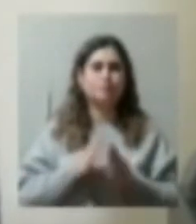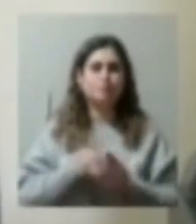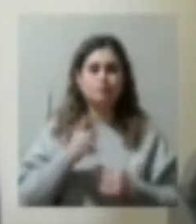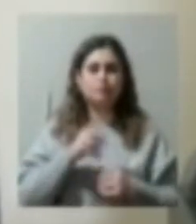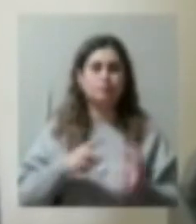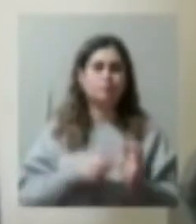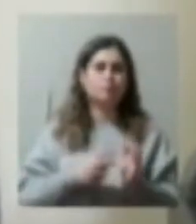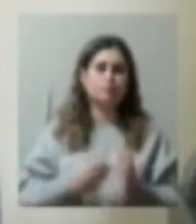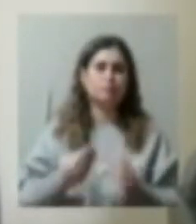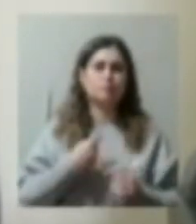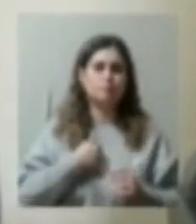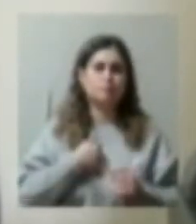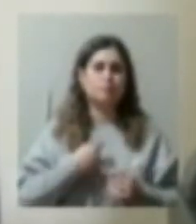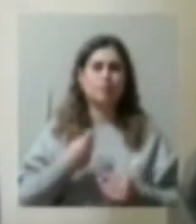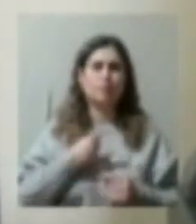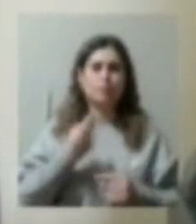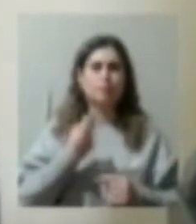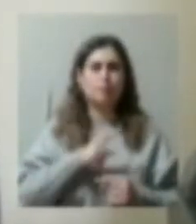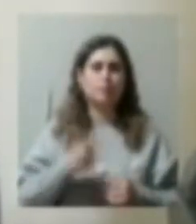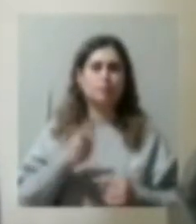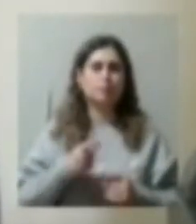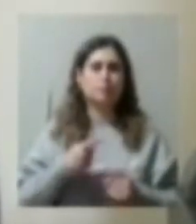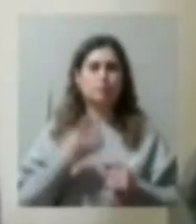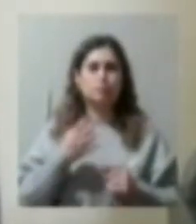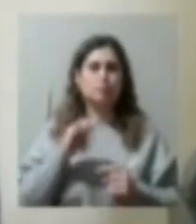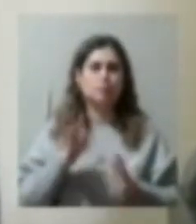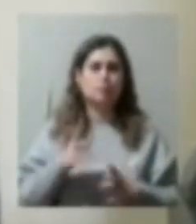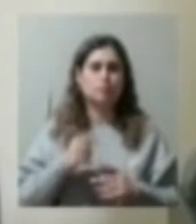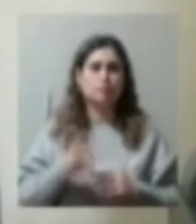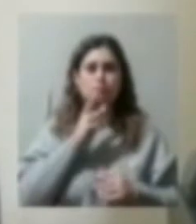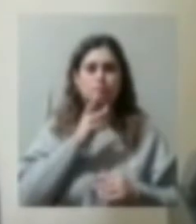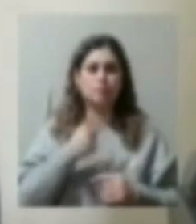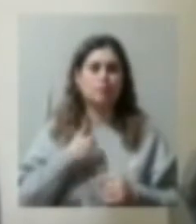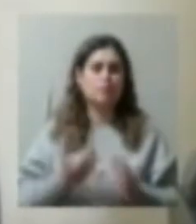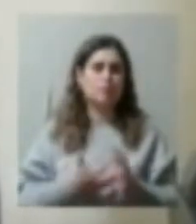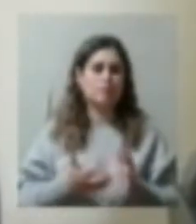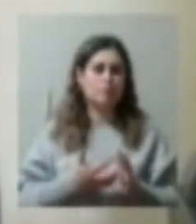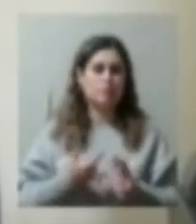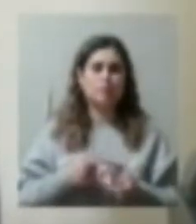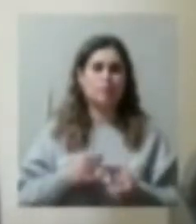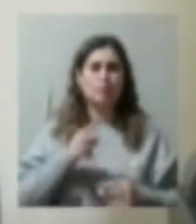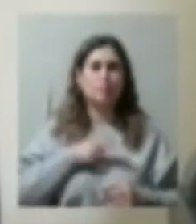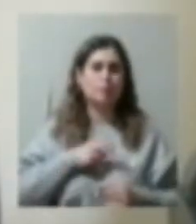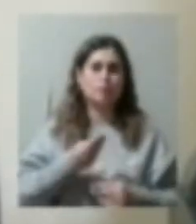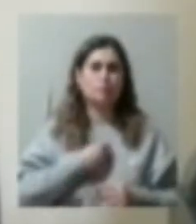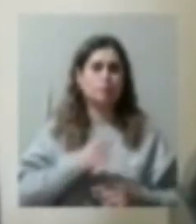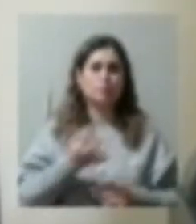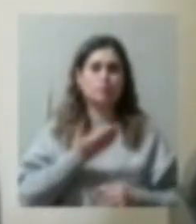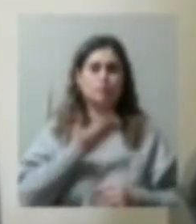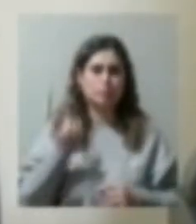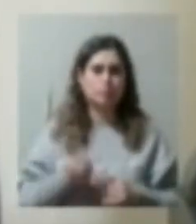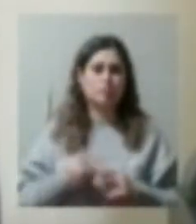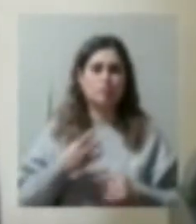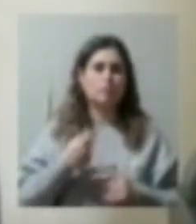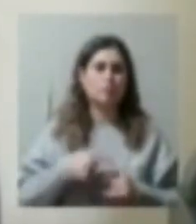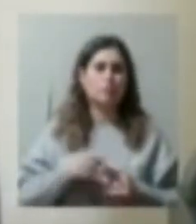нам дали 1 100 000. 400 тисяч тільки заробітної плати нам не додали. Ні премії не дали, нічого. Ми не то, що не